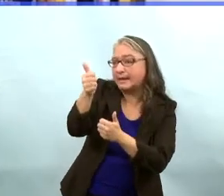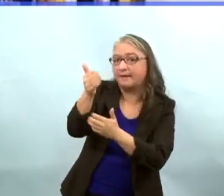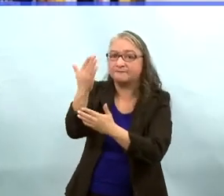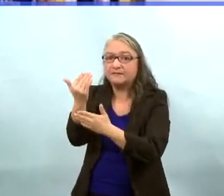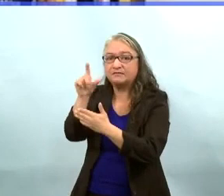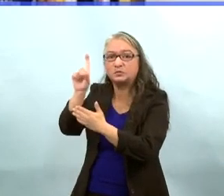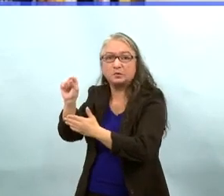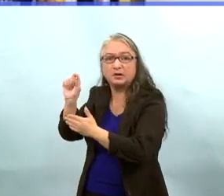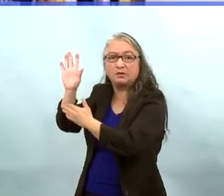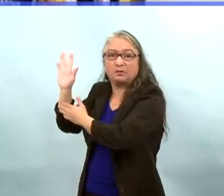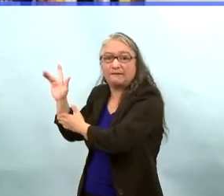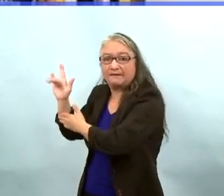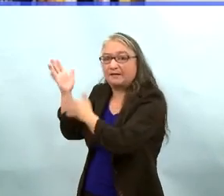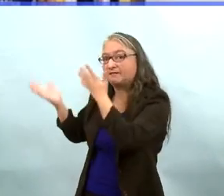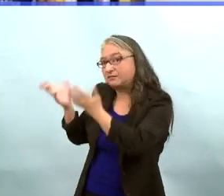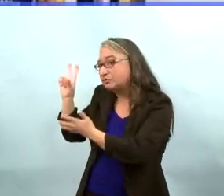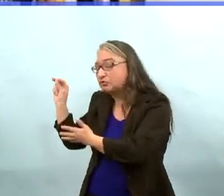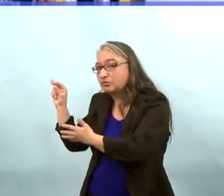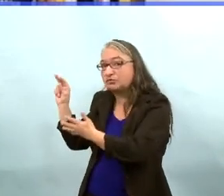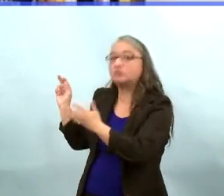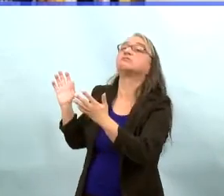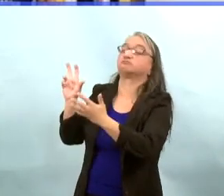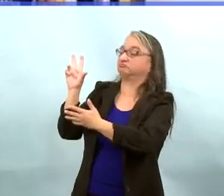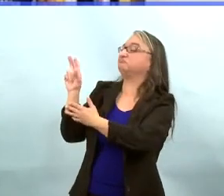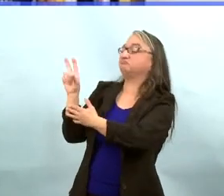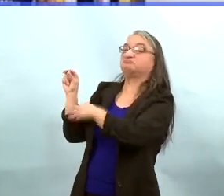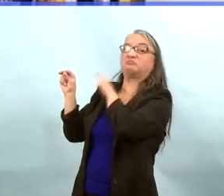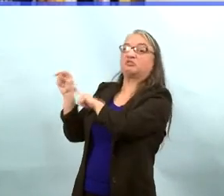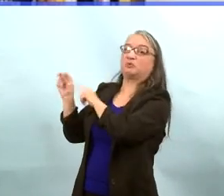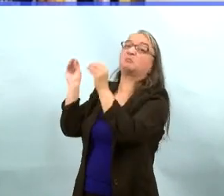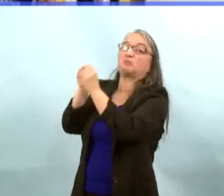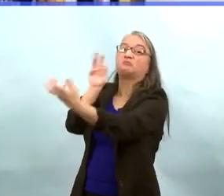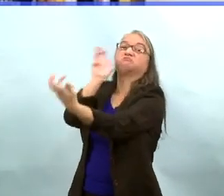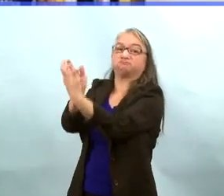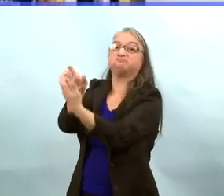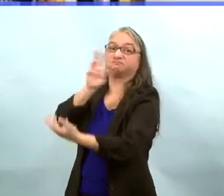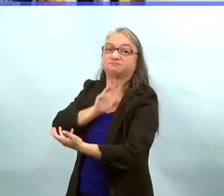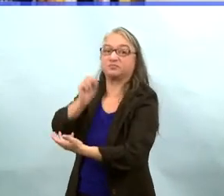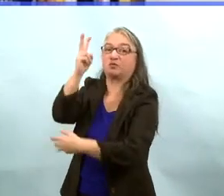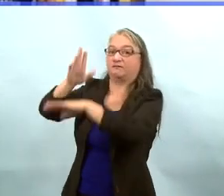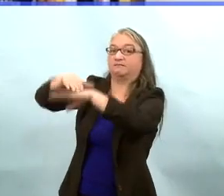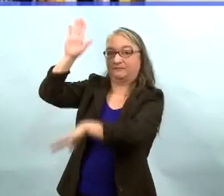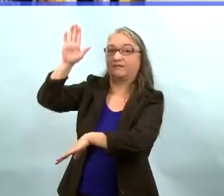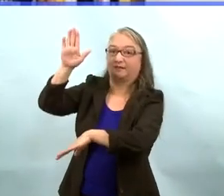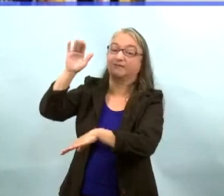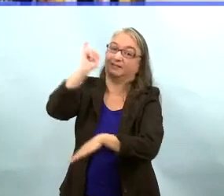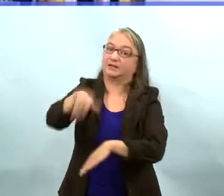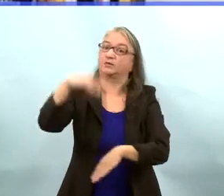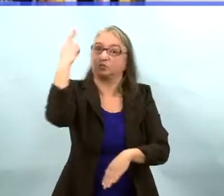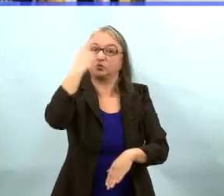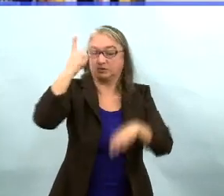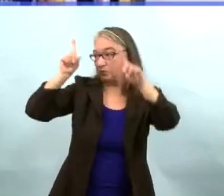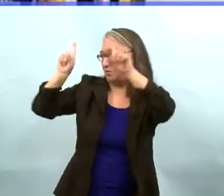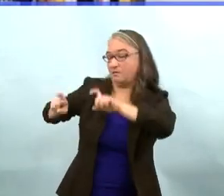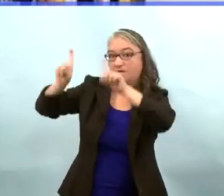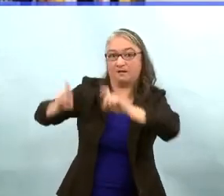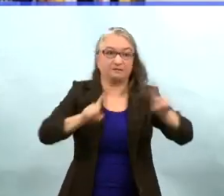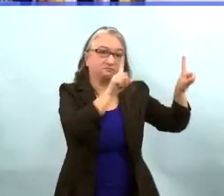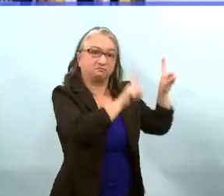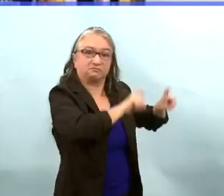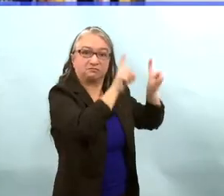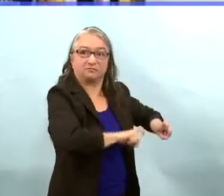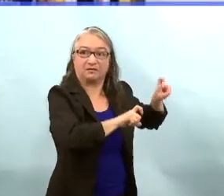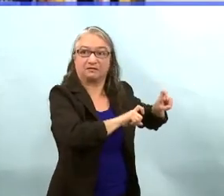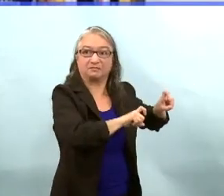la dose de 30 microgrammes qui a un effet sur la réponse immunitaire qui est très efficace. Donc,